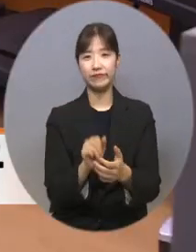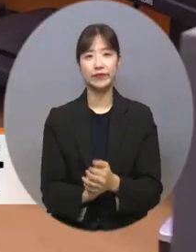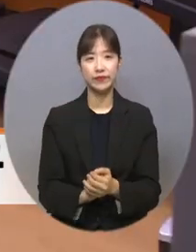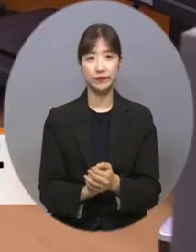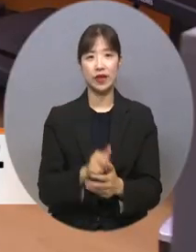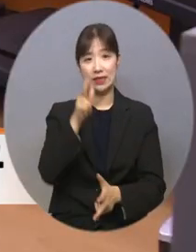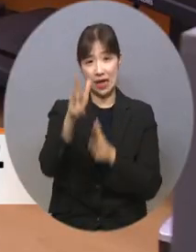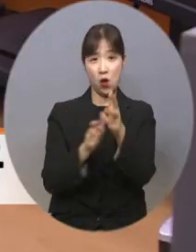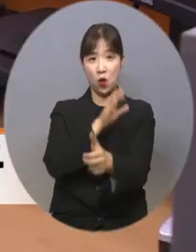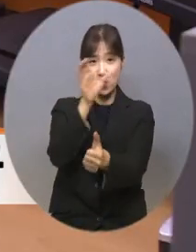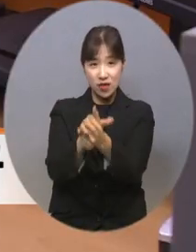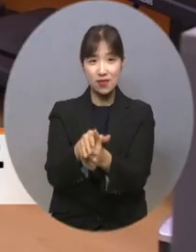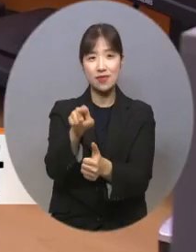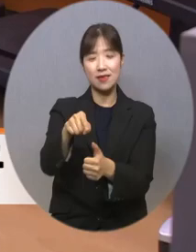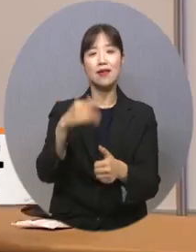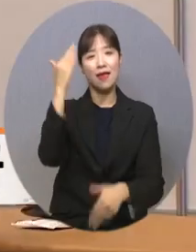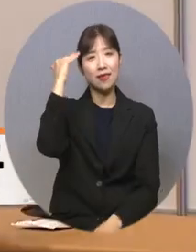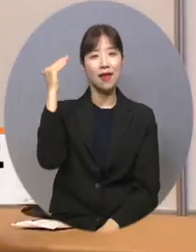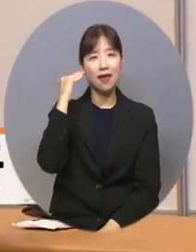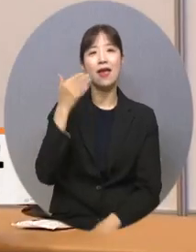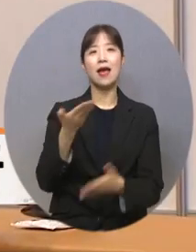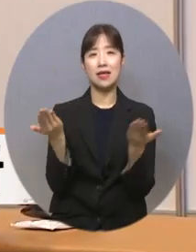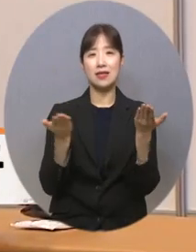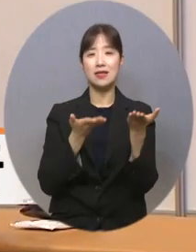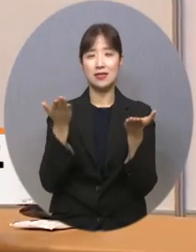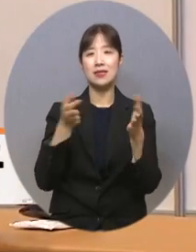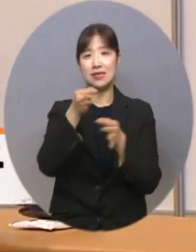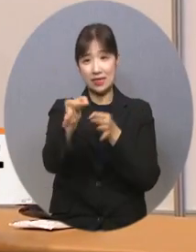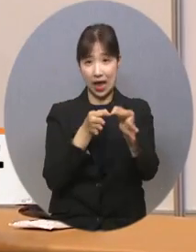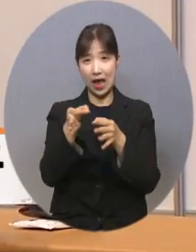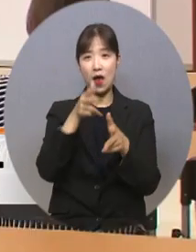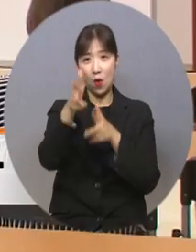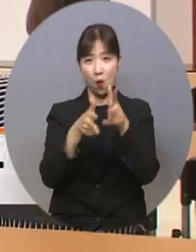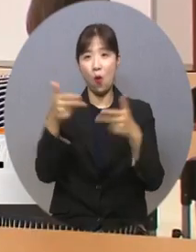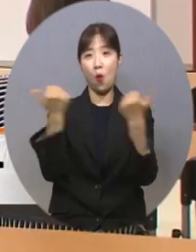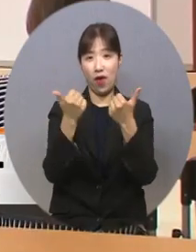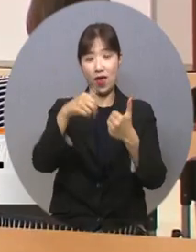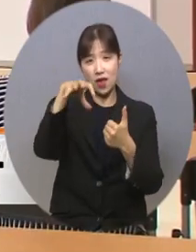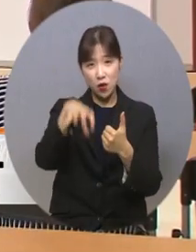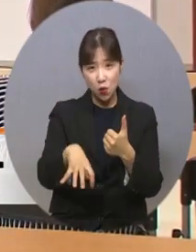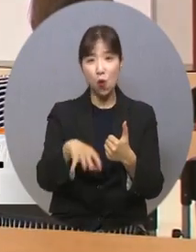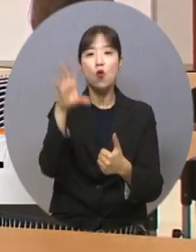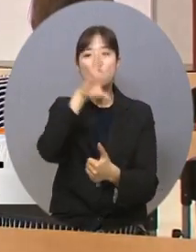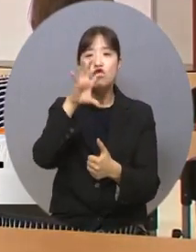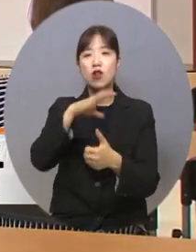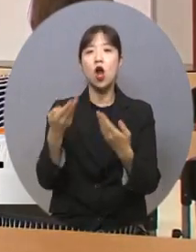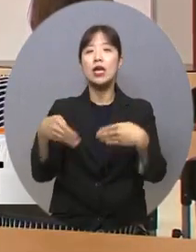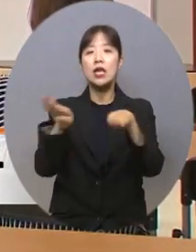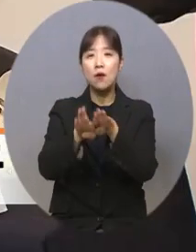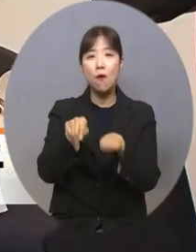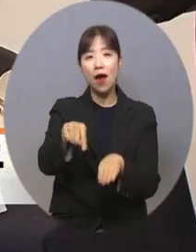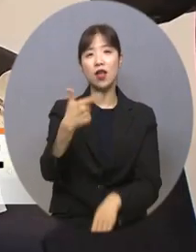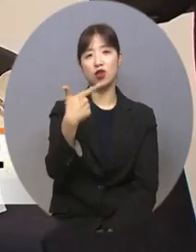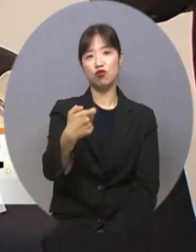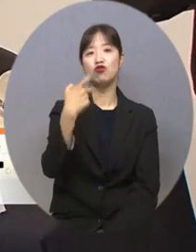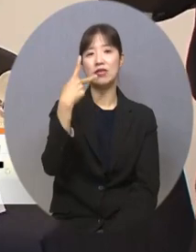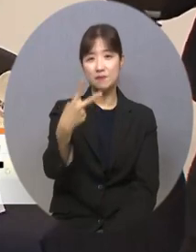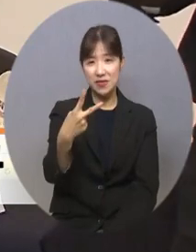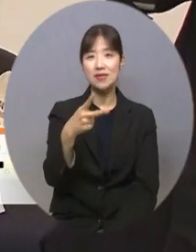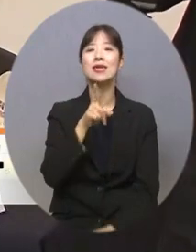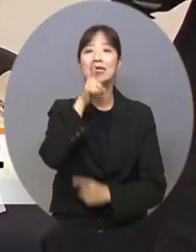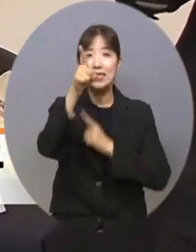사업 위탁기관인 대한상공회의소가 교육훈련기관을 공개 모집한 결과 총 62개 교육기관이